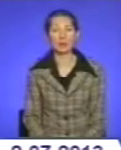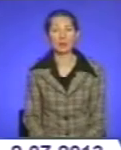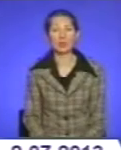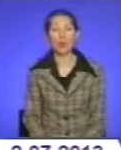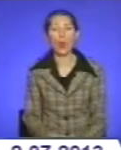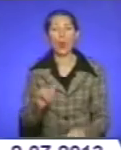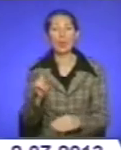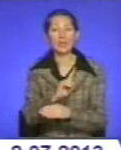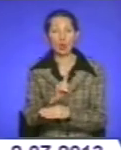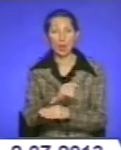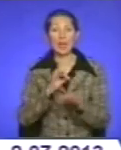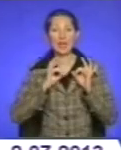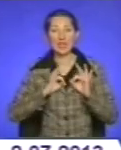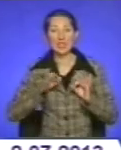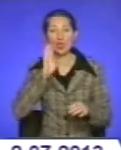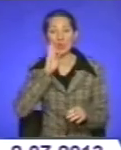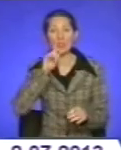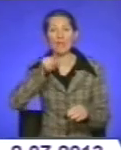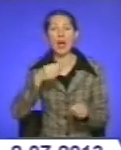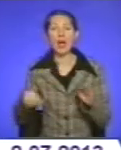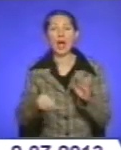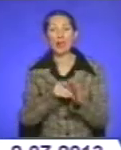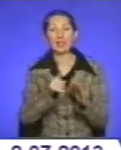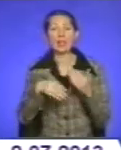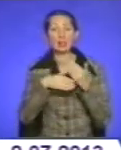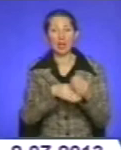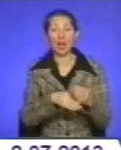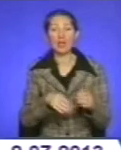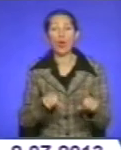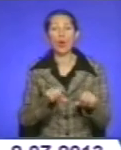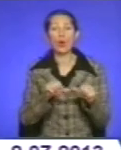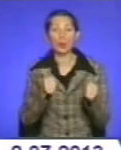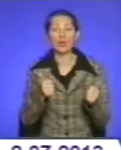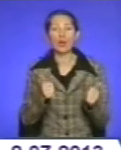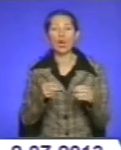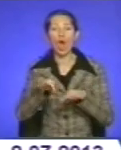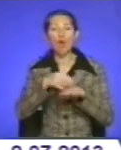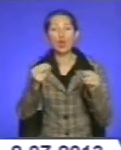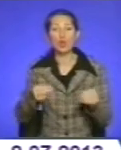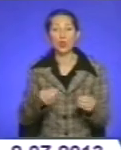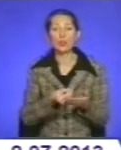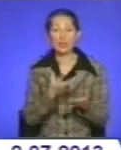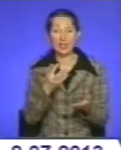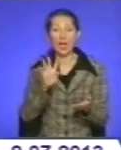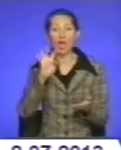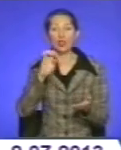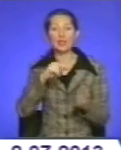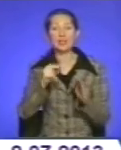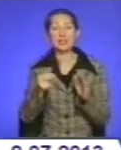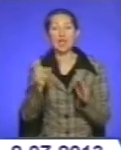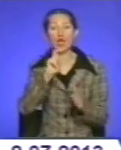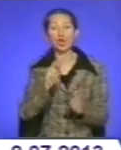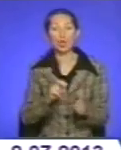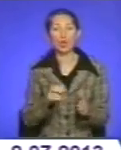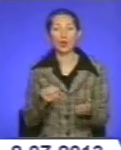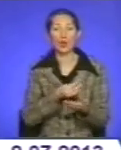У Тернополі чиновниця вимагала хабар за сприяння у розірванні шлюбу. Ціна питання – 400 доларів. Сюжет сектора зв'язків